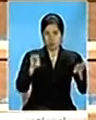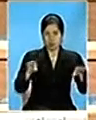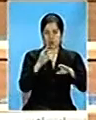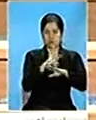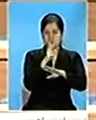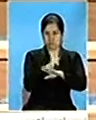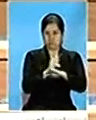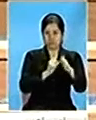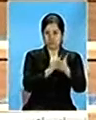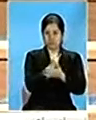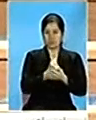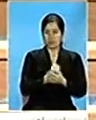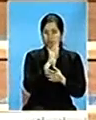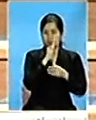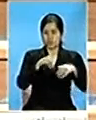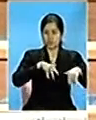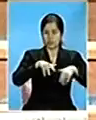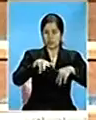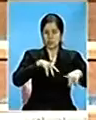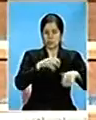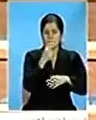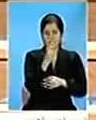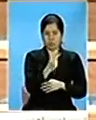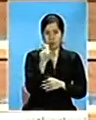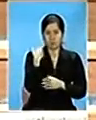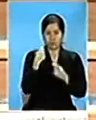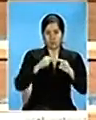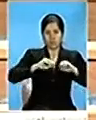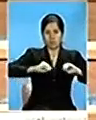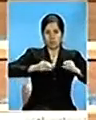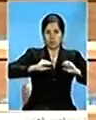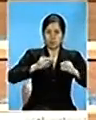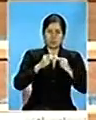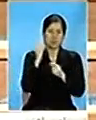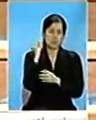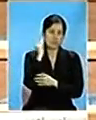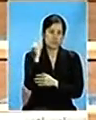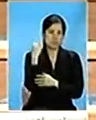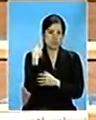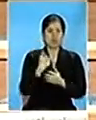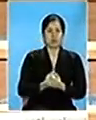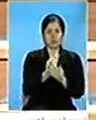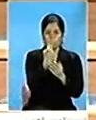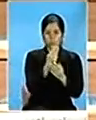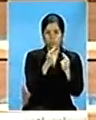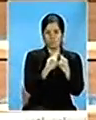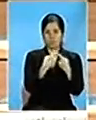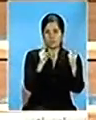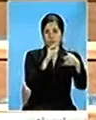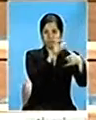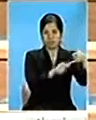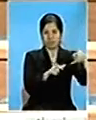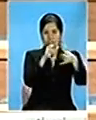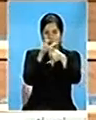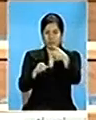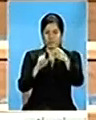จนถ้าพ่อแม่พี่น้องประชาชนทั่วประเทศได้ฟังวิทยุรัฐสภาอยู่ก็จะเห็นความแตกต่างการทำหน้าที่ของประธาน